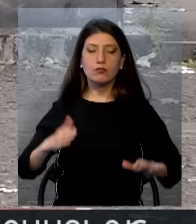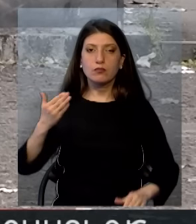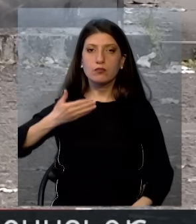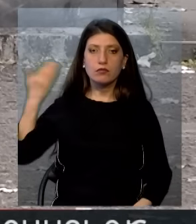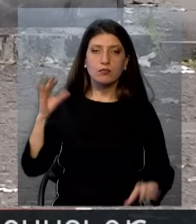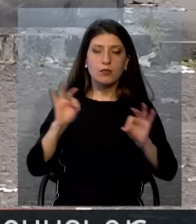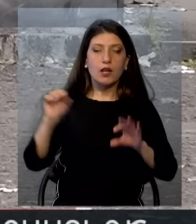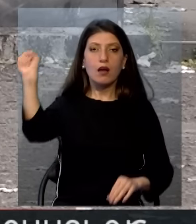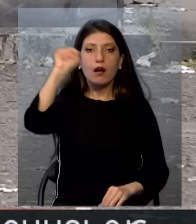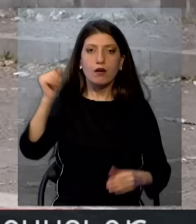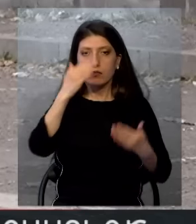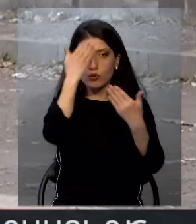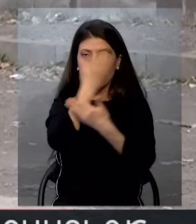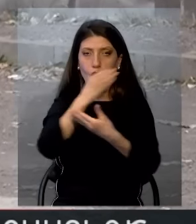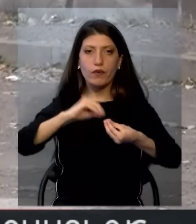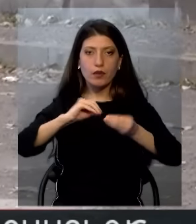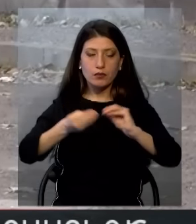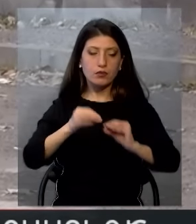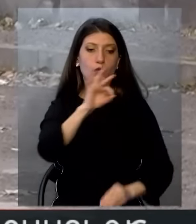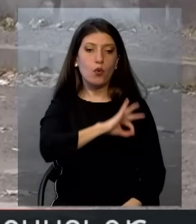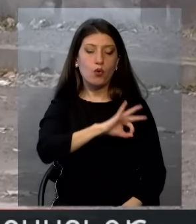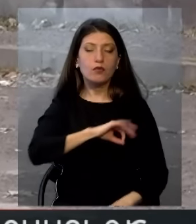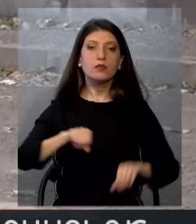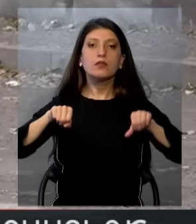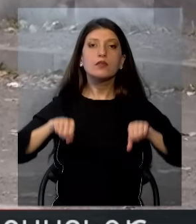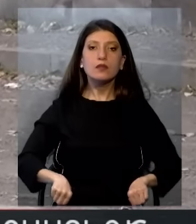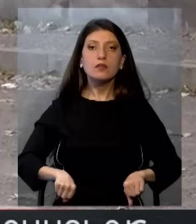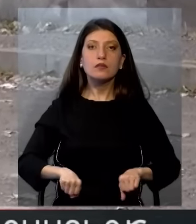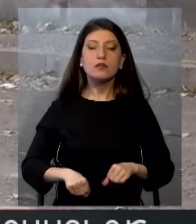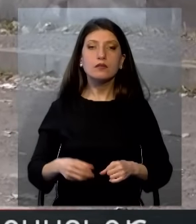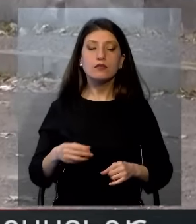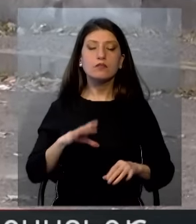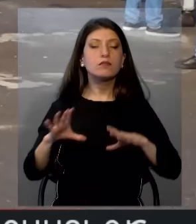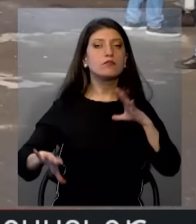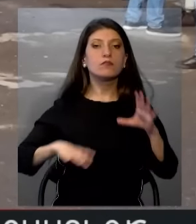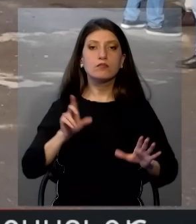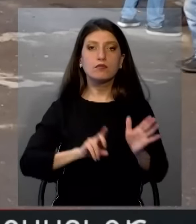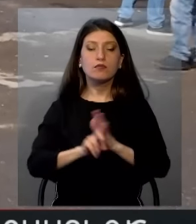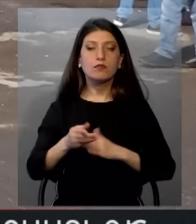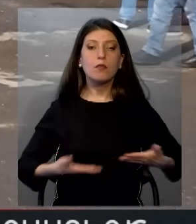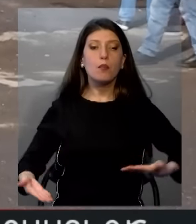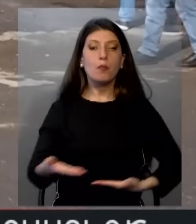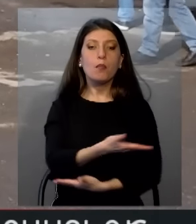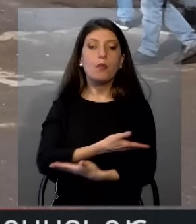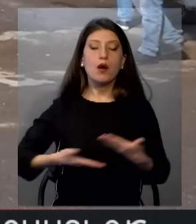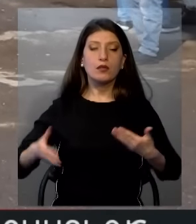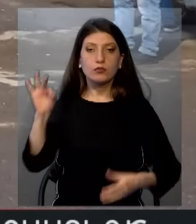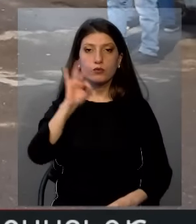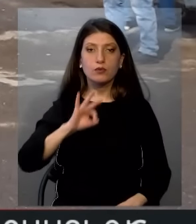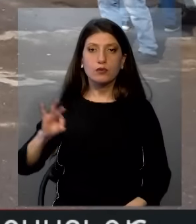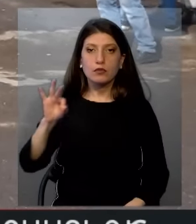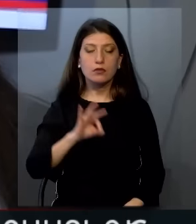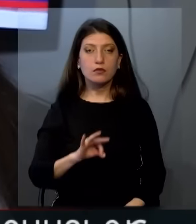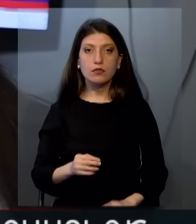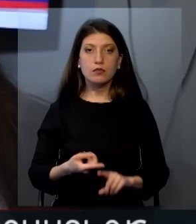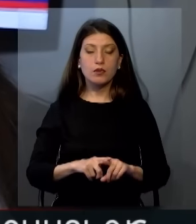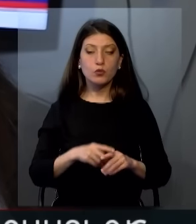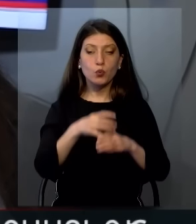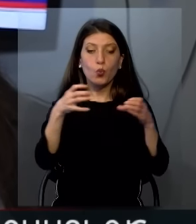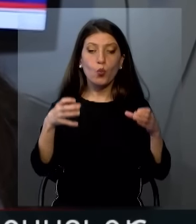Արցախի ժողովրդի խնդիրները, շահերը և իրավունքները, հողնախապատրաստելով բանակցությունների համար։ Այս